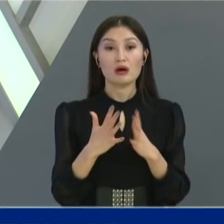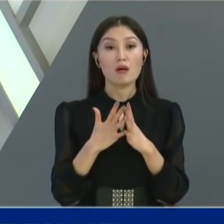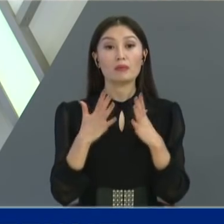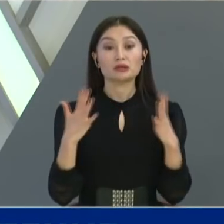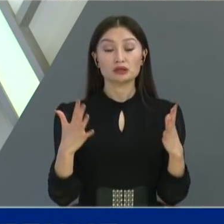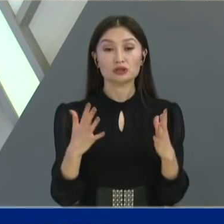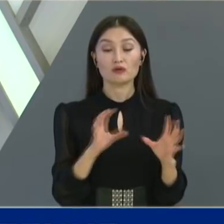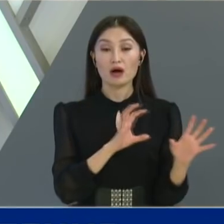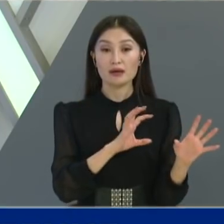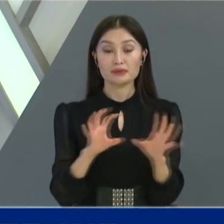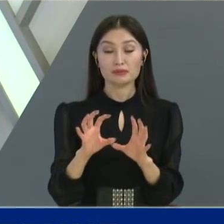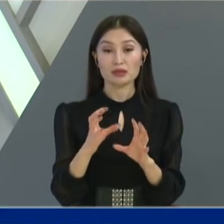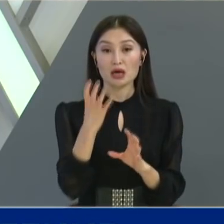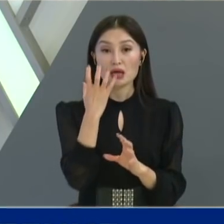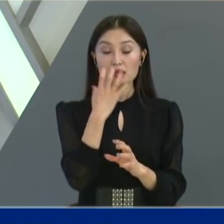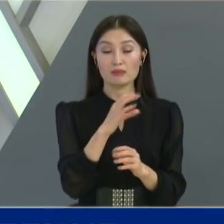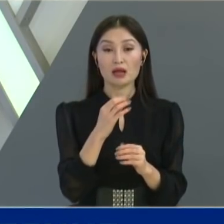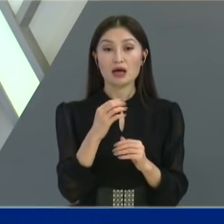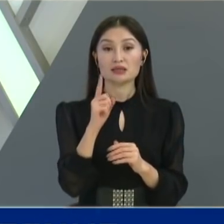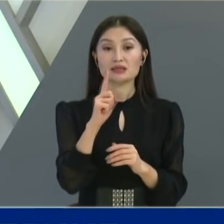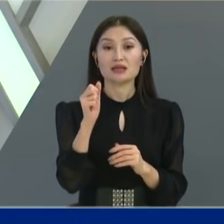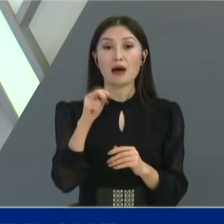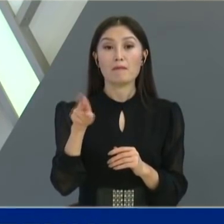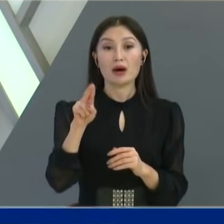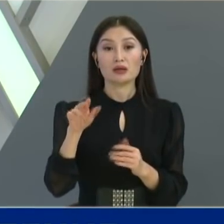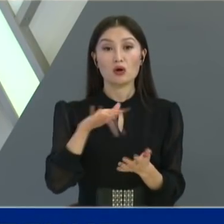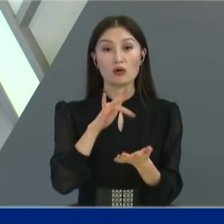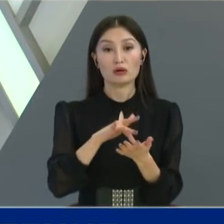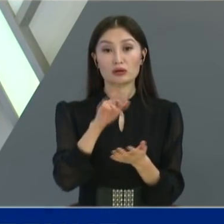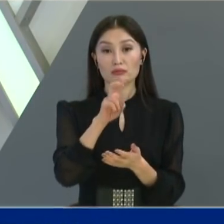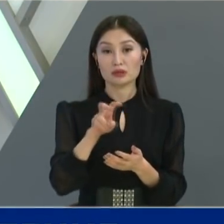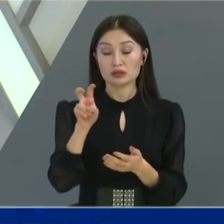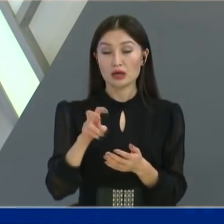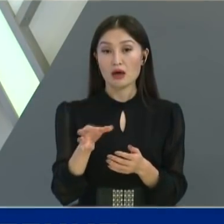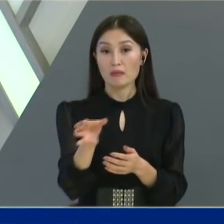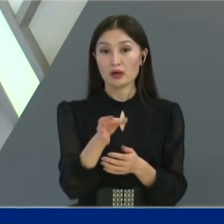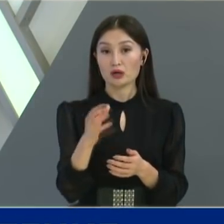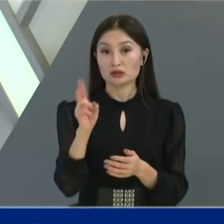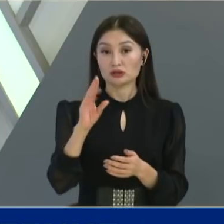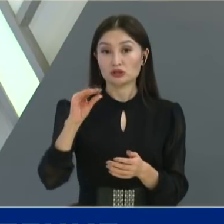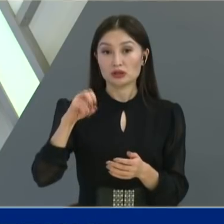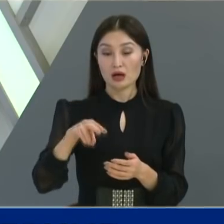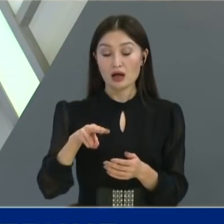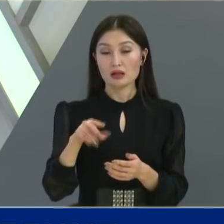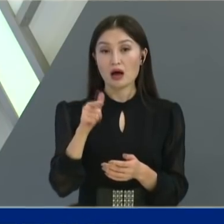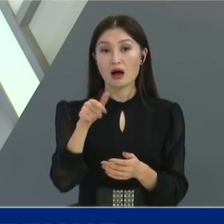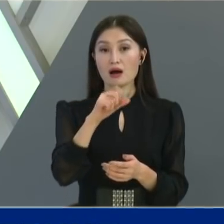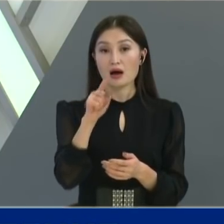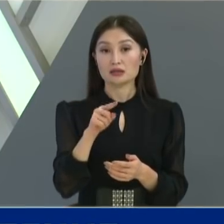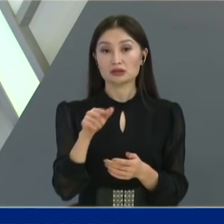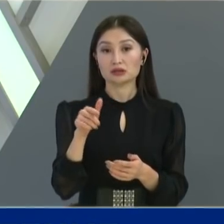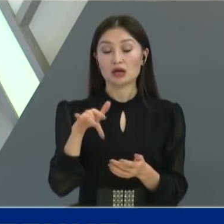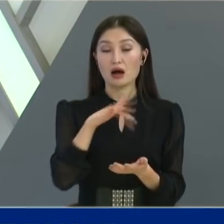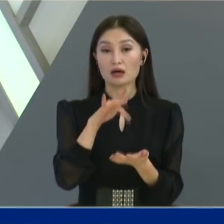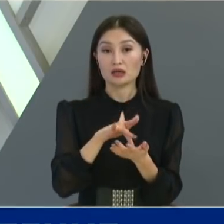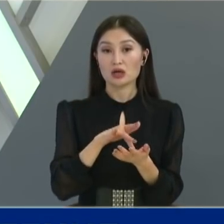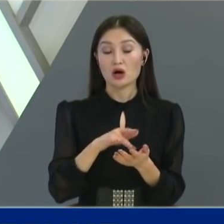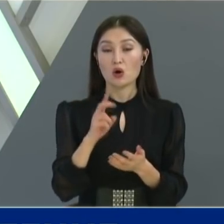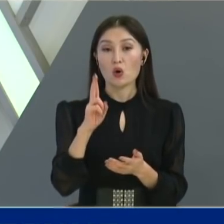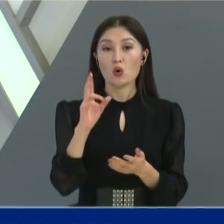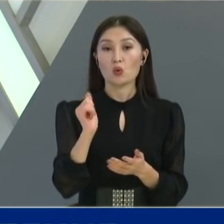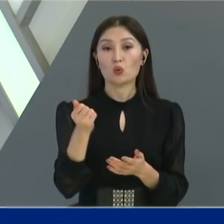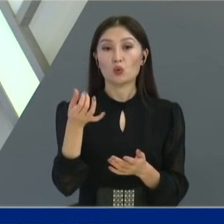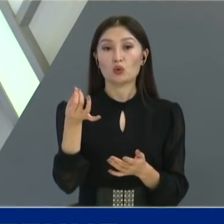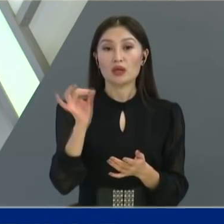оно обеспечивает теплоэнерго западную часть города Бишкек. Это микрорайон Джал, район Газгородка, район рынка